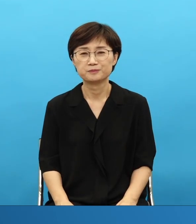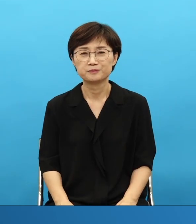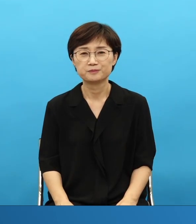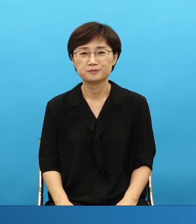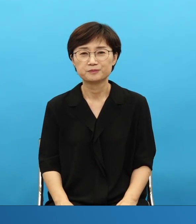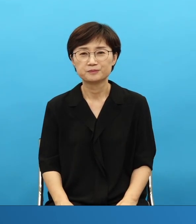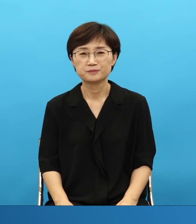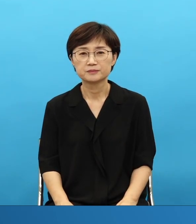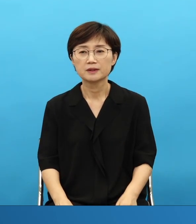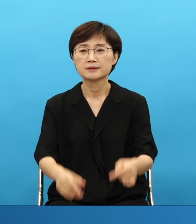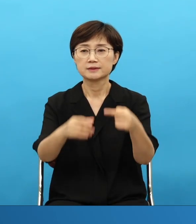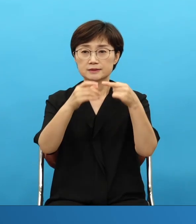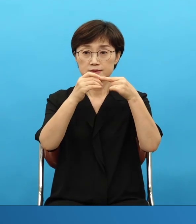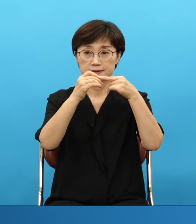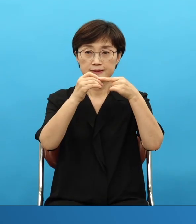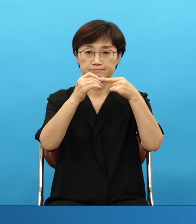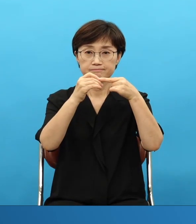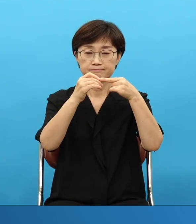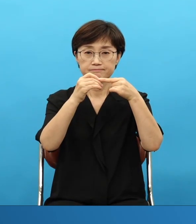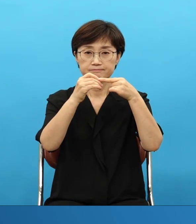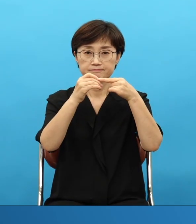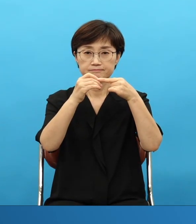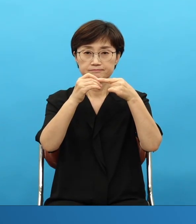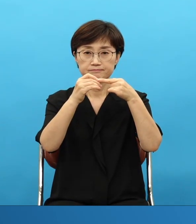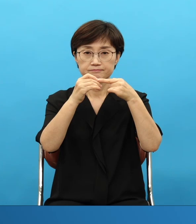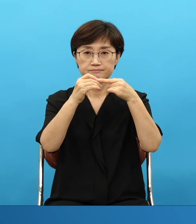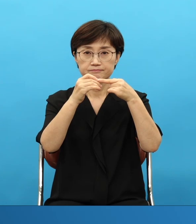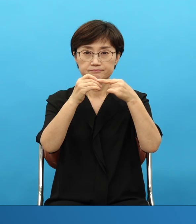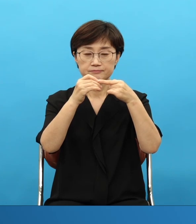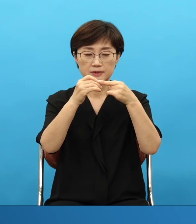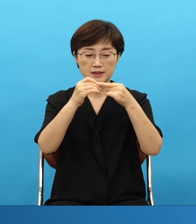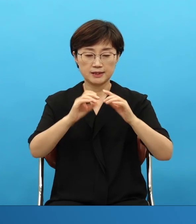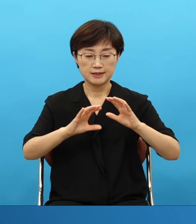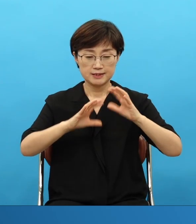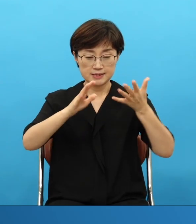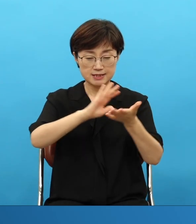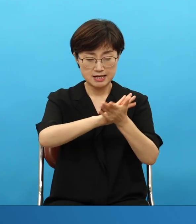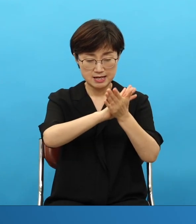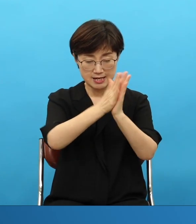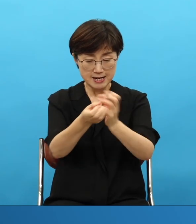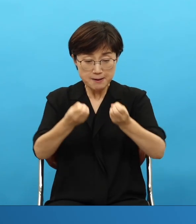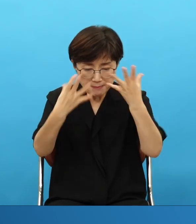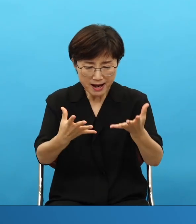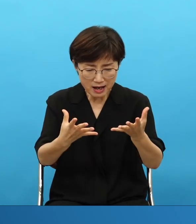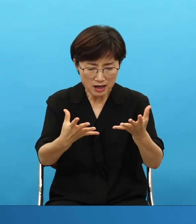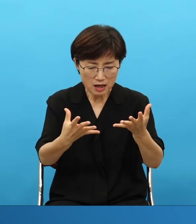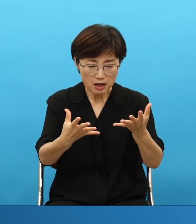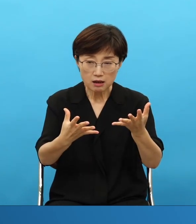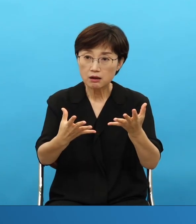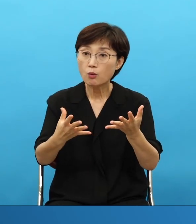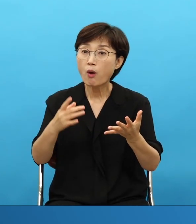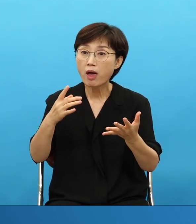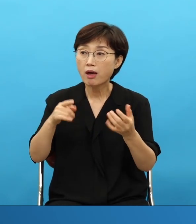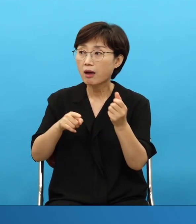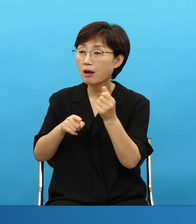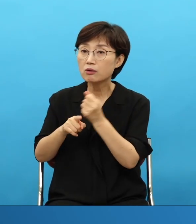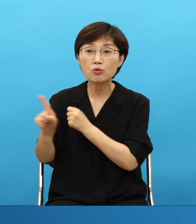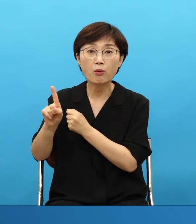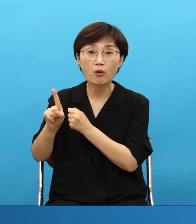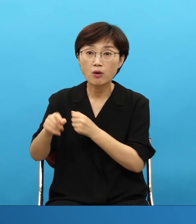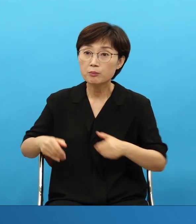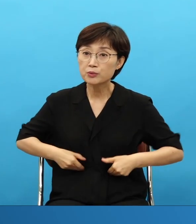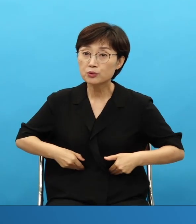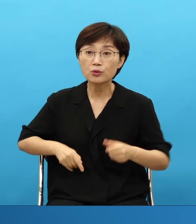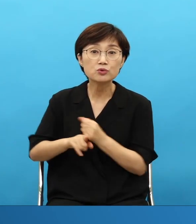do? 첫째입니다. First, 천지 개벽의 능력의 이유를 알아야 돼요. they must know the reason for